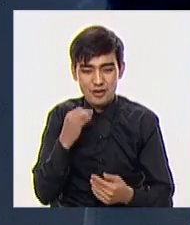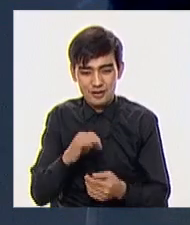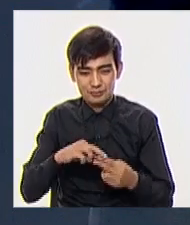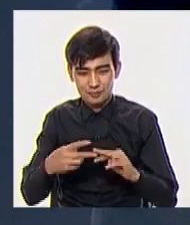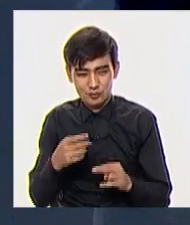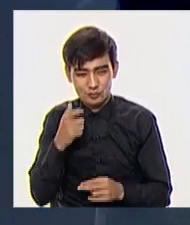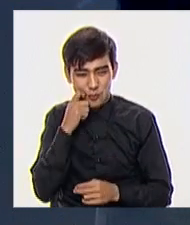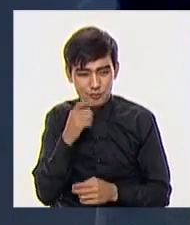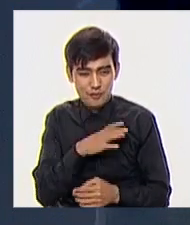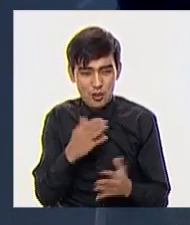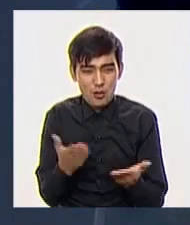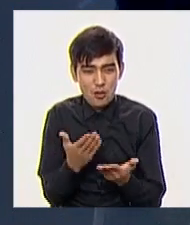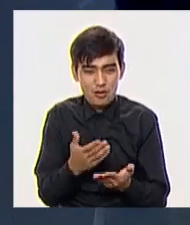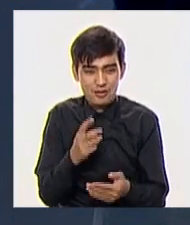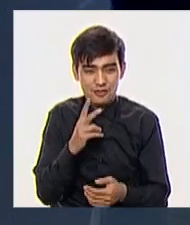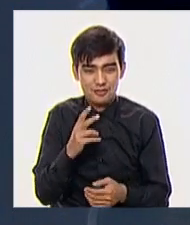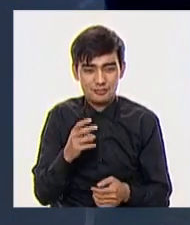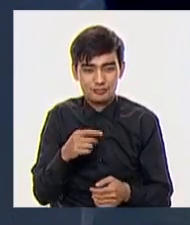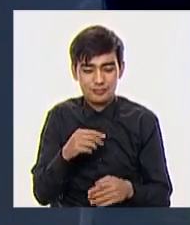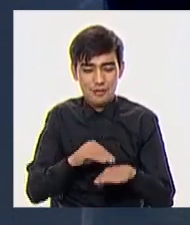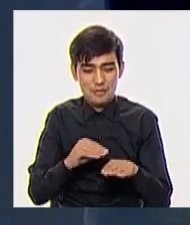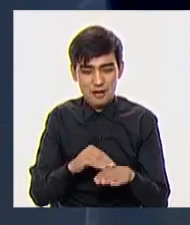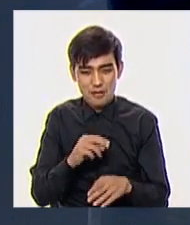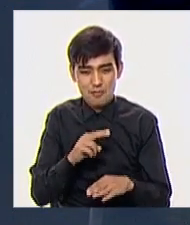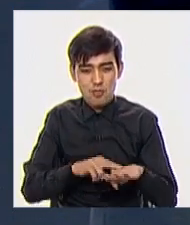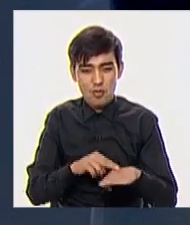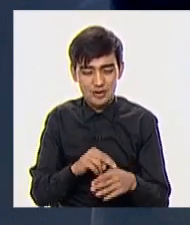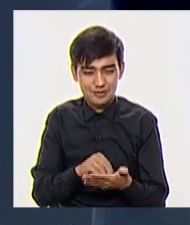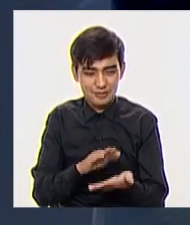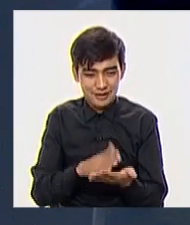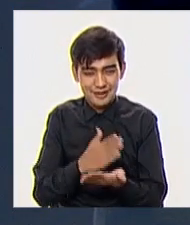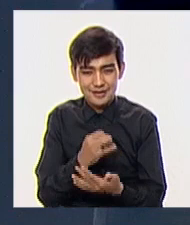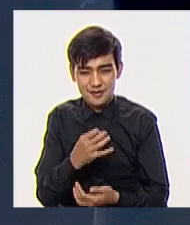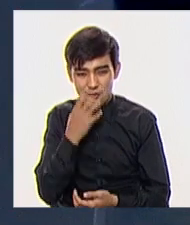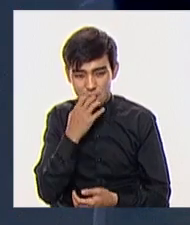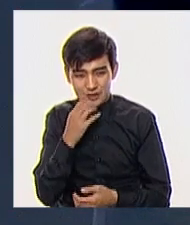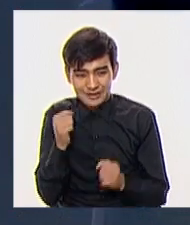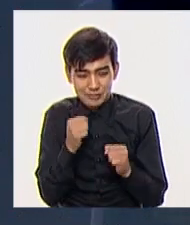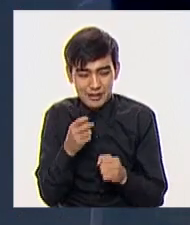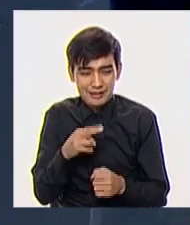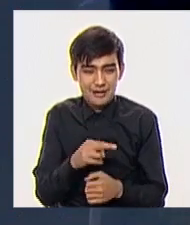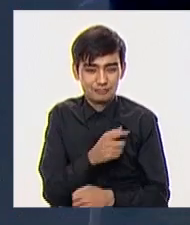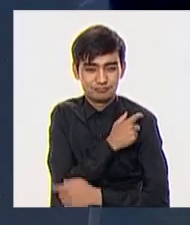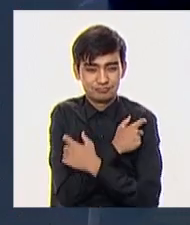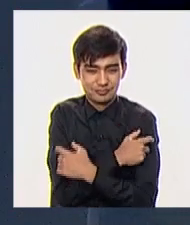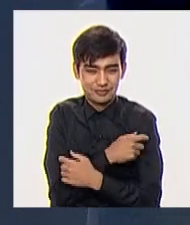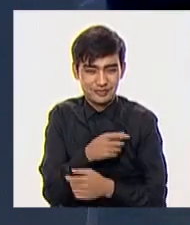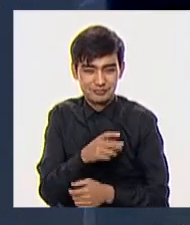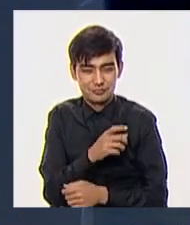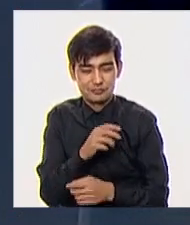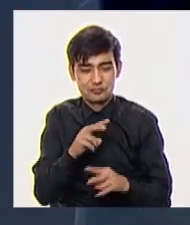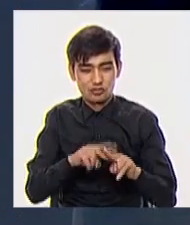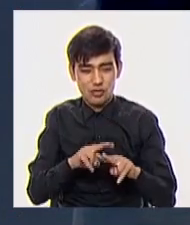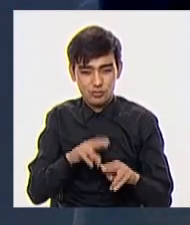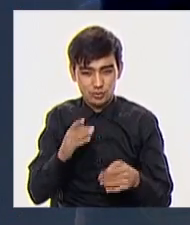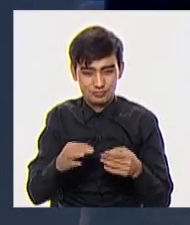заменили легкими кроссовками с надписью «Полиция». В зимнем комплекте теплые ботинки, а на погонах будут красоваться вышитые звезды.